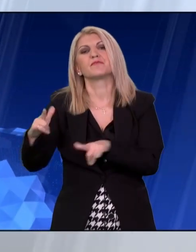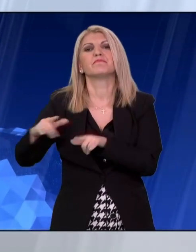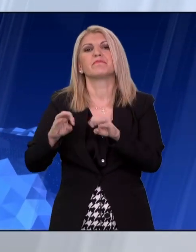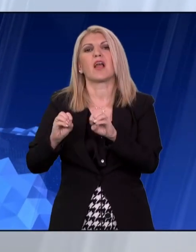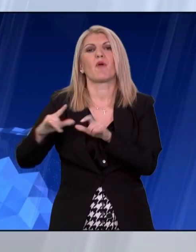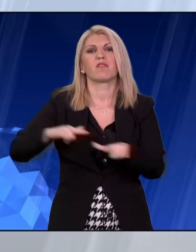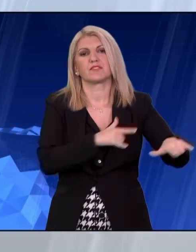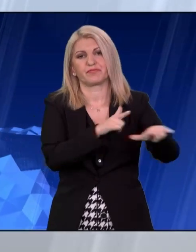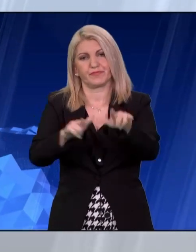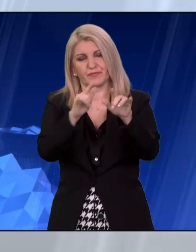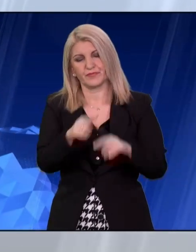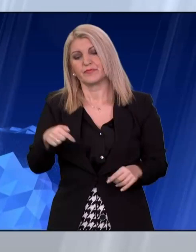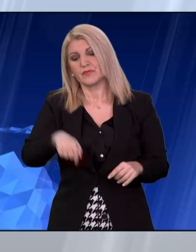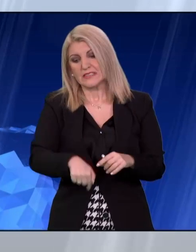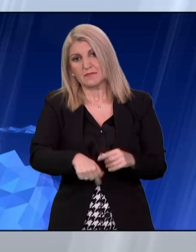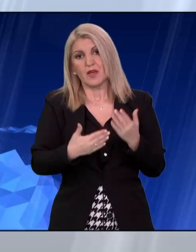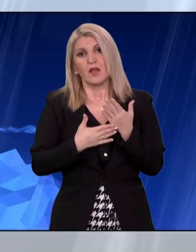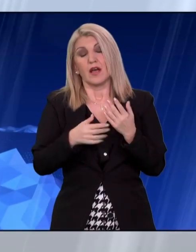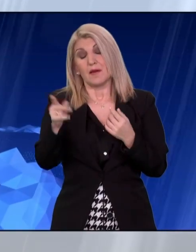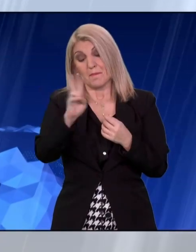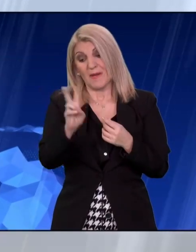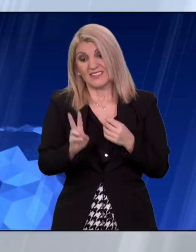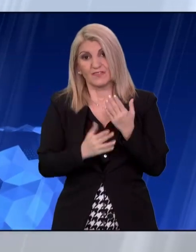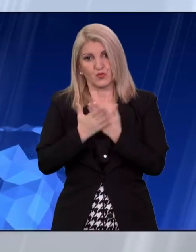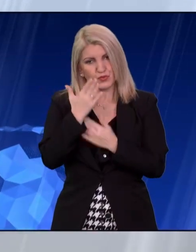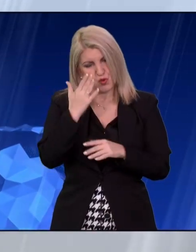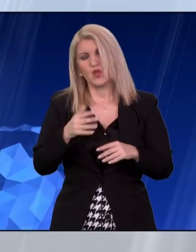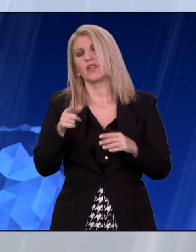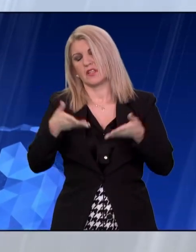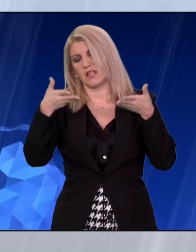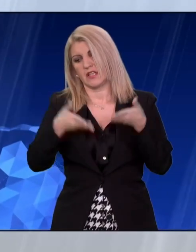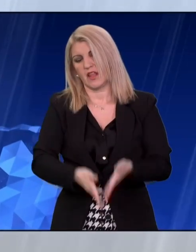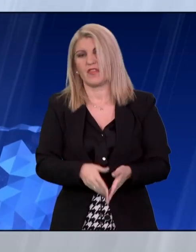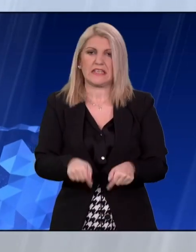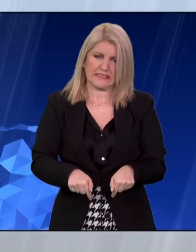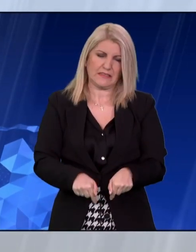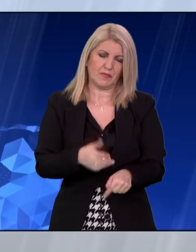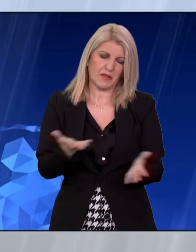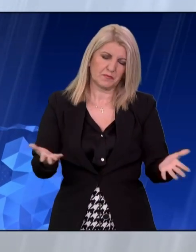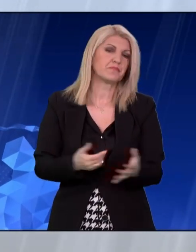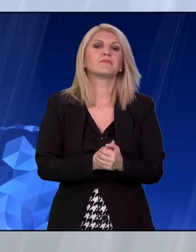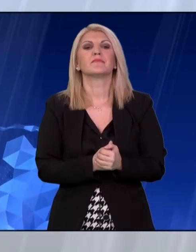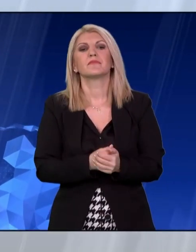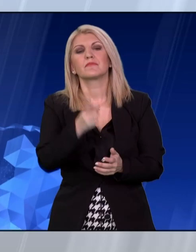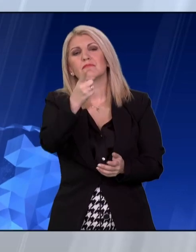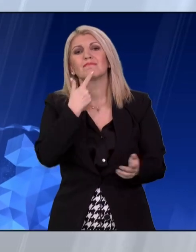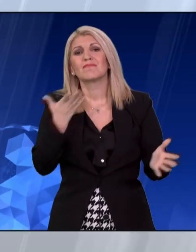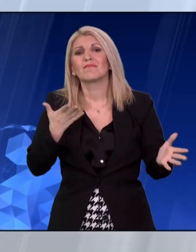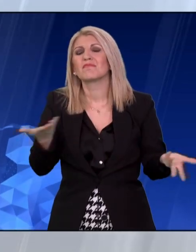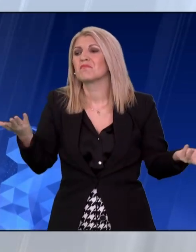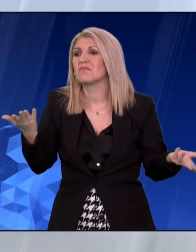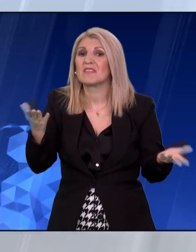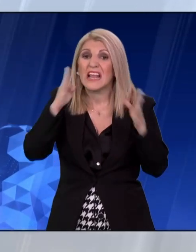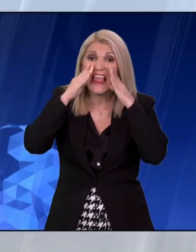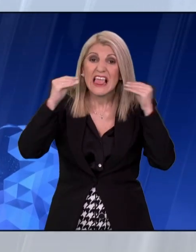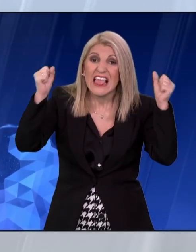της παρασκευής στη μεγάλη μαντίνο της μεσσηνίας δεν τον ήθελα ήρωα τον ήθελα απλά κοντά μας δεν είναι ήρωες ξαπλωμένοι